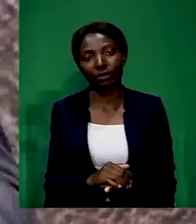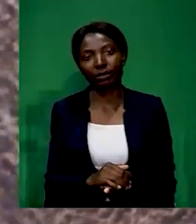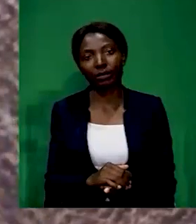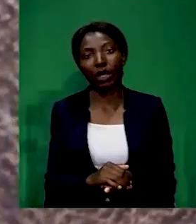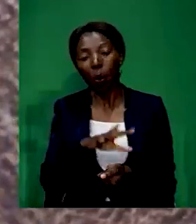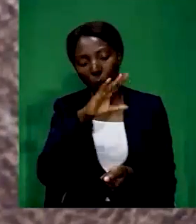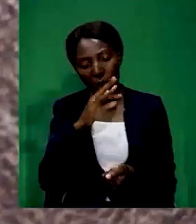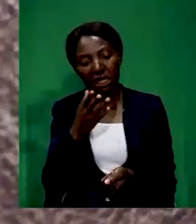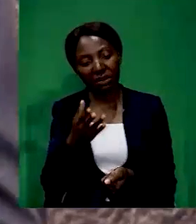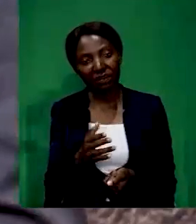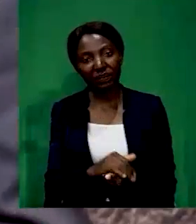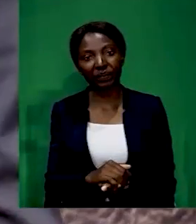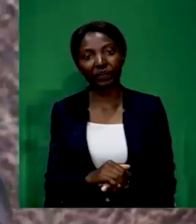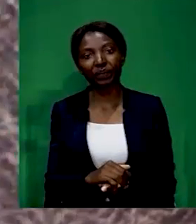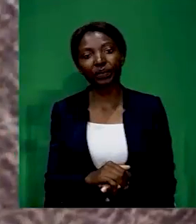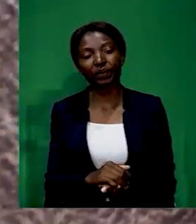Mvura.